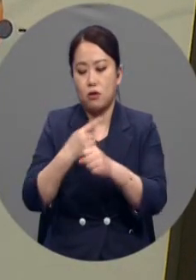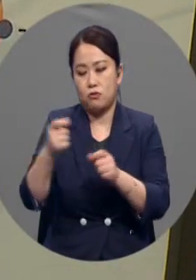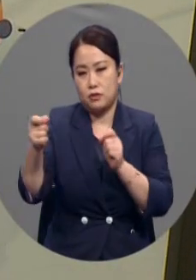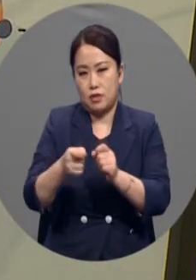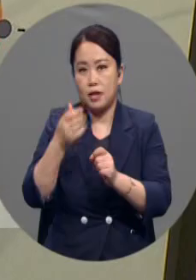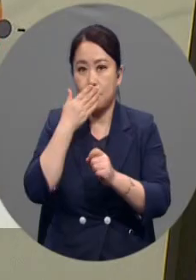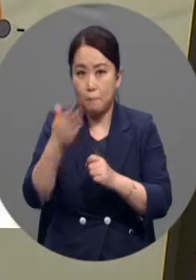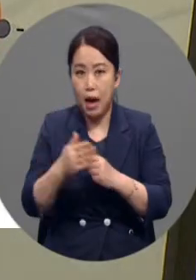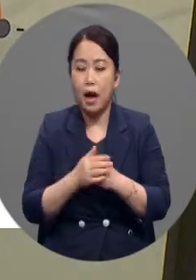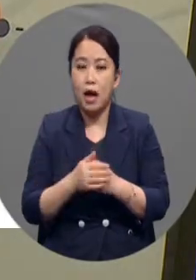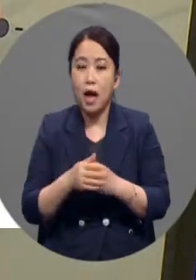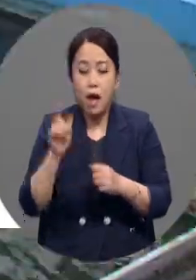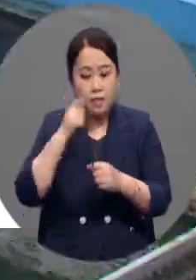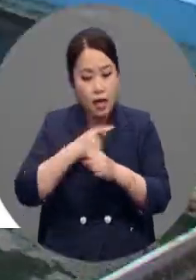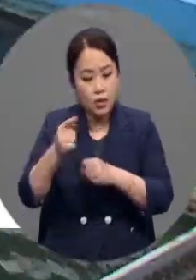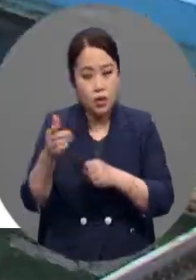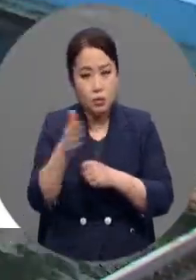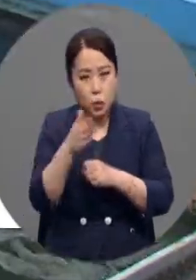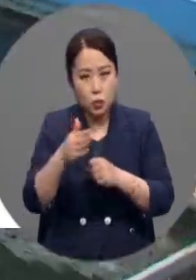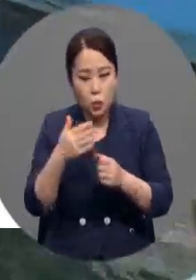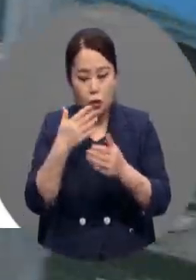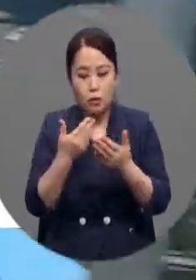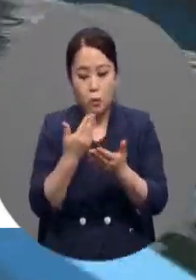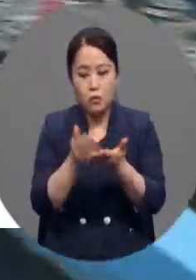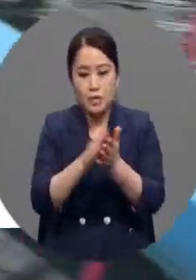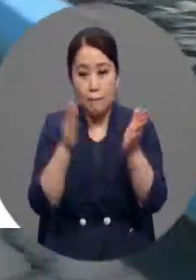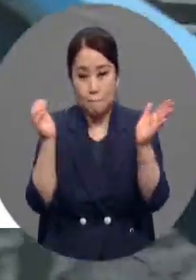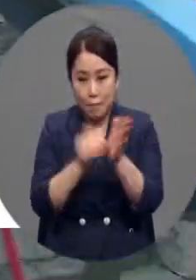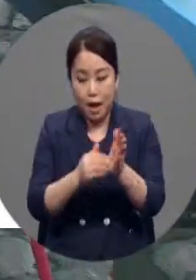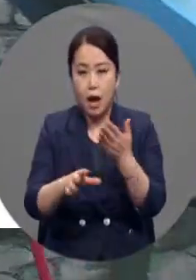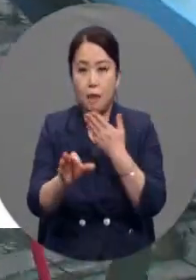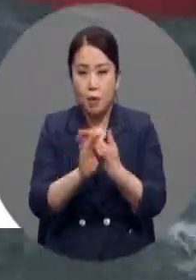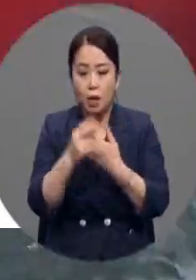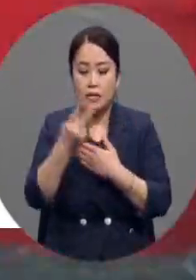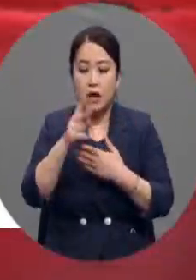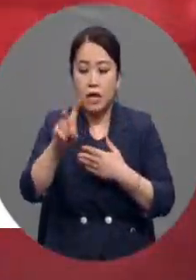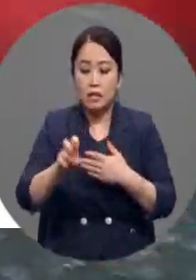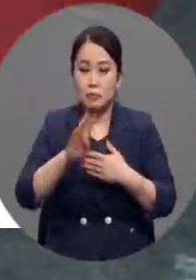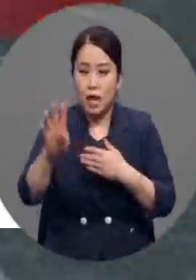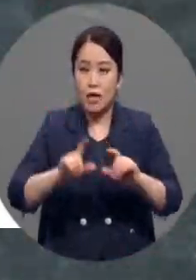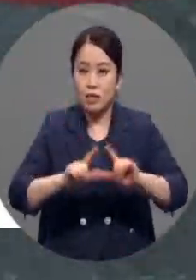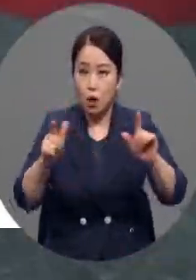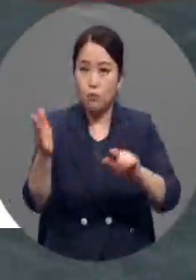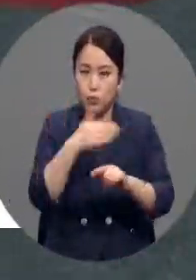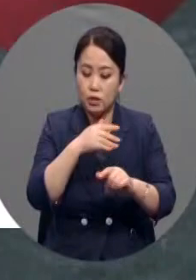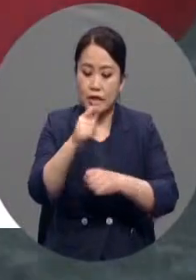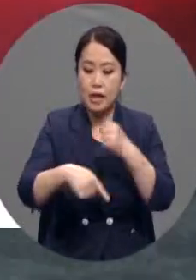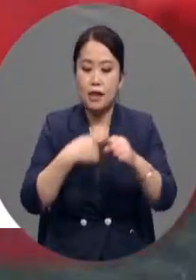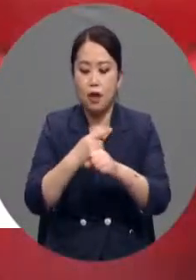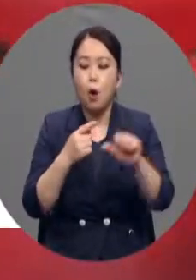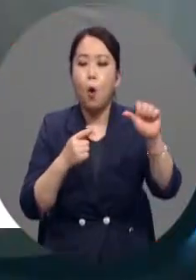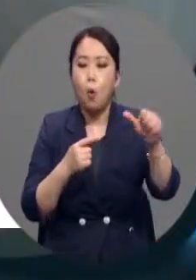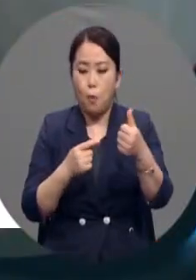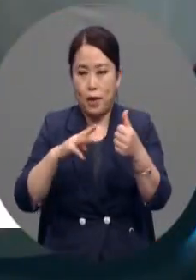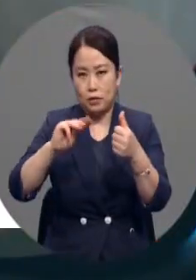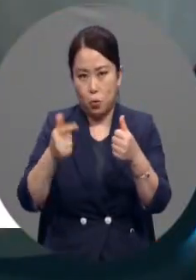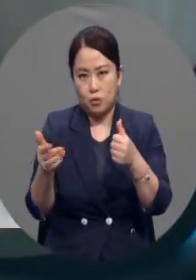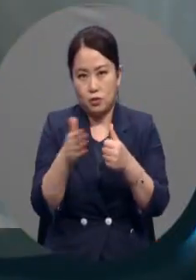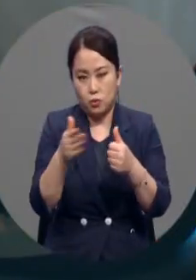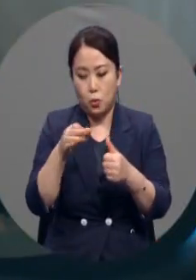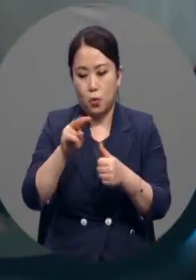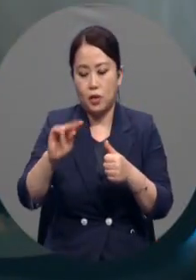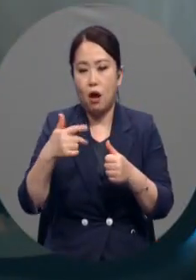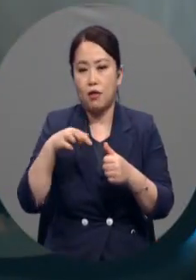양식 기지가 준공되면 2024년 부터는 연간 500톤 규모의 연어 투자가 가능할 것으로 예상됩니다